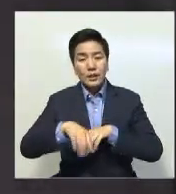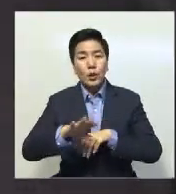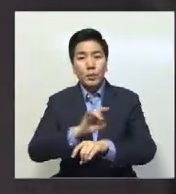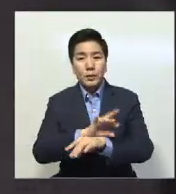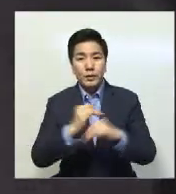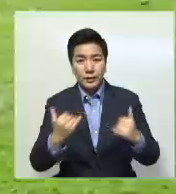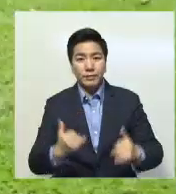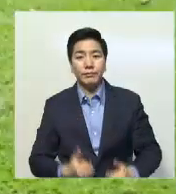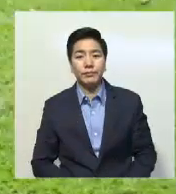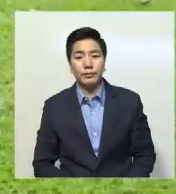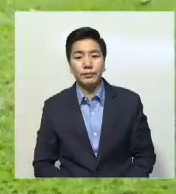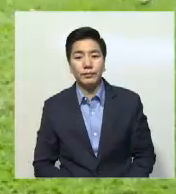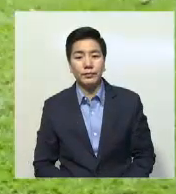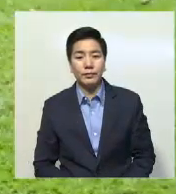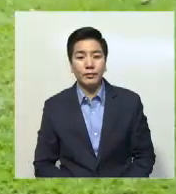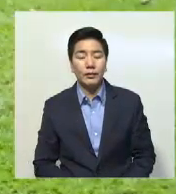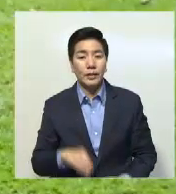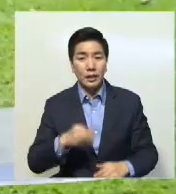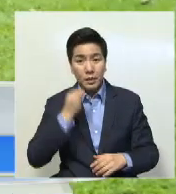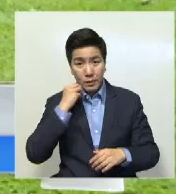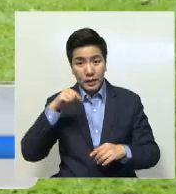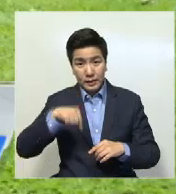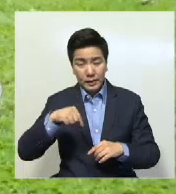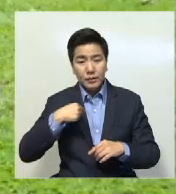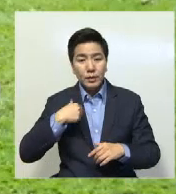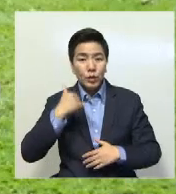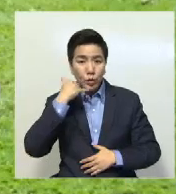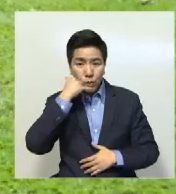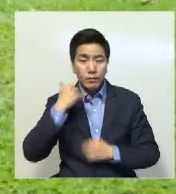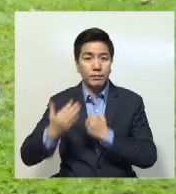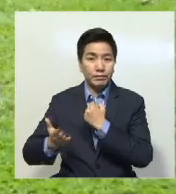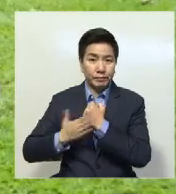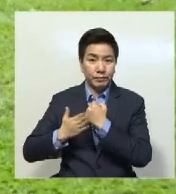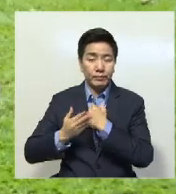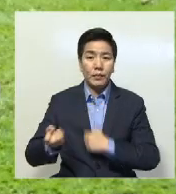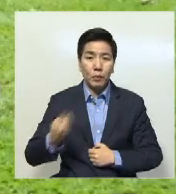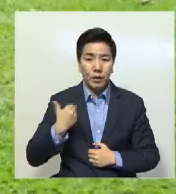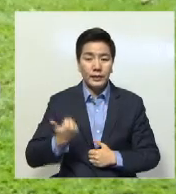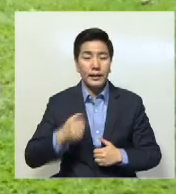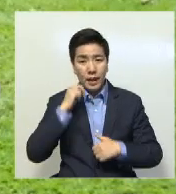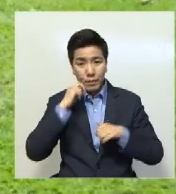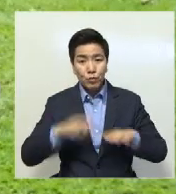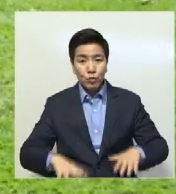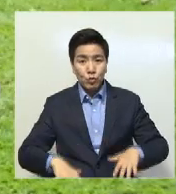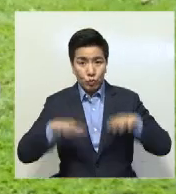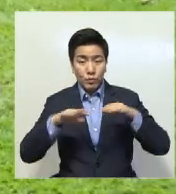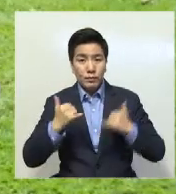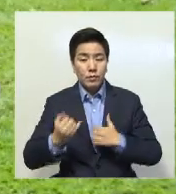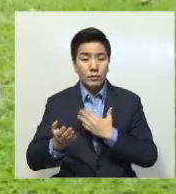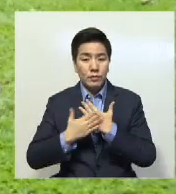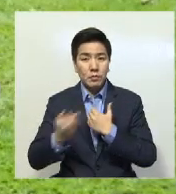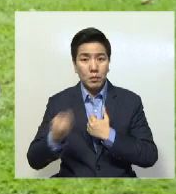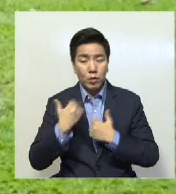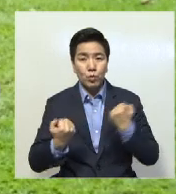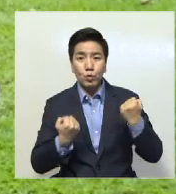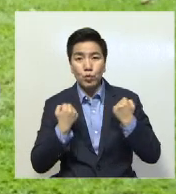ค่ะ บริเวณบ้านผู้บอนผู้เข็มเนี่ยก็มีโทรศัพท์แจ้งเข้ามาว่ามีน้ำท่วมนะครับรถยนต์ไม่ส